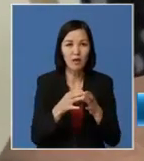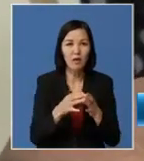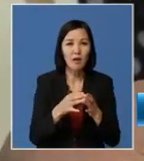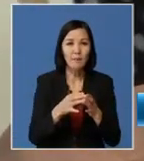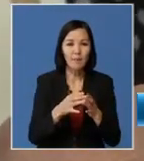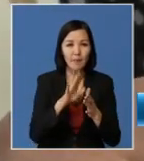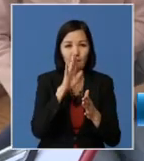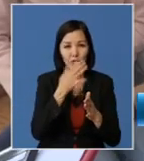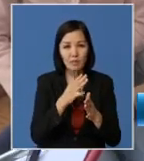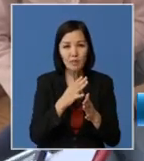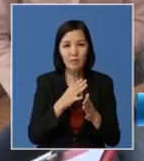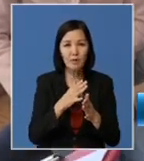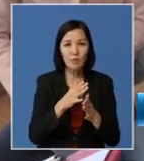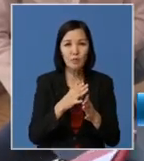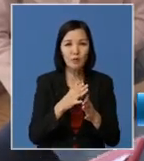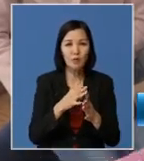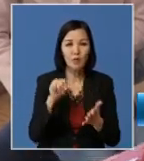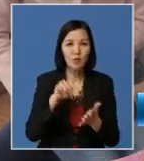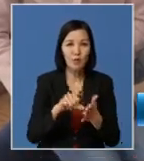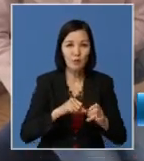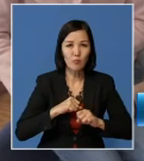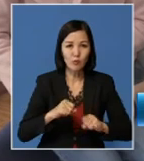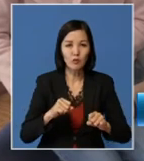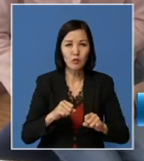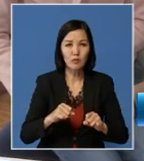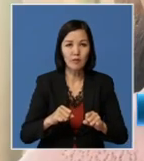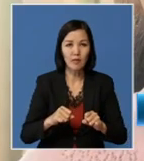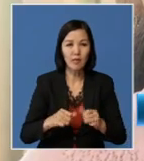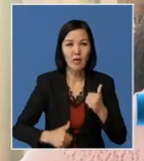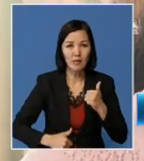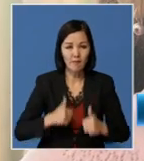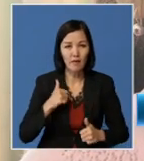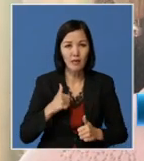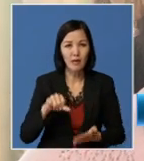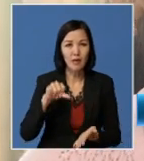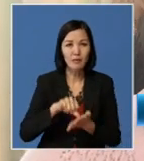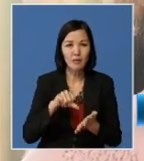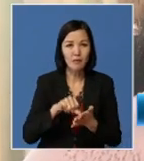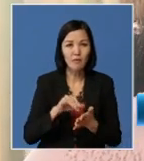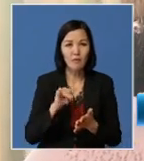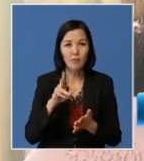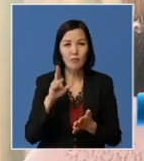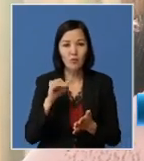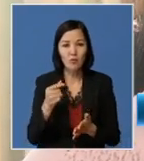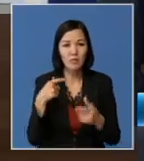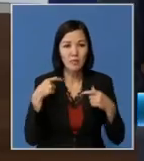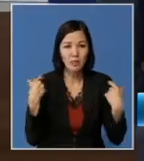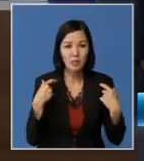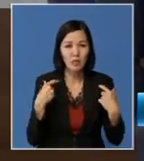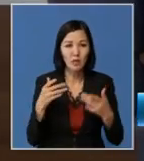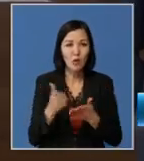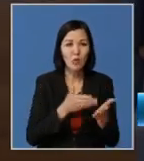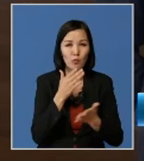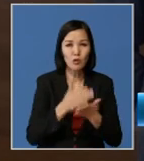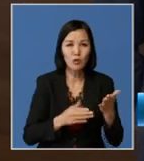с фашистскими захватчиками он продемонстрировал мужество, стойкость и отвагу. При наступлении на станцию Фюмро сержант Ултараков уничтожил